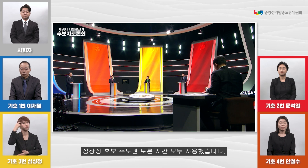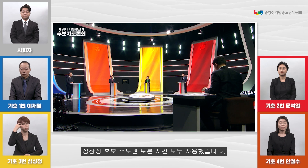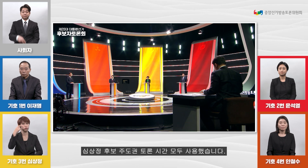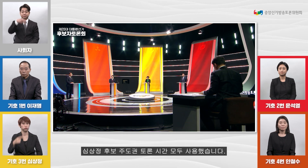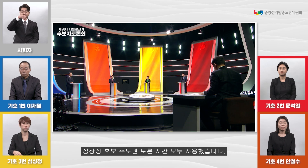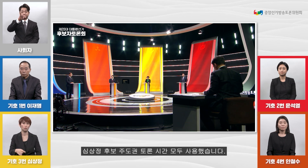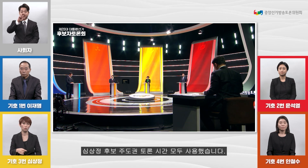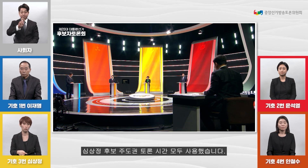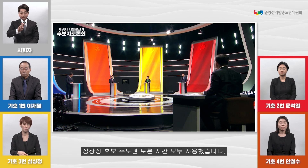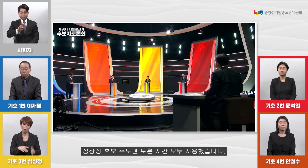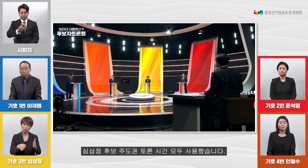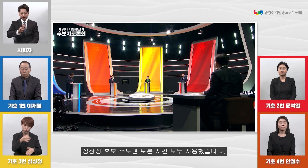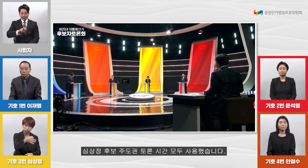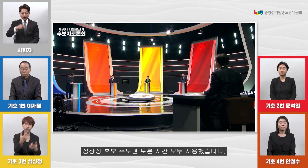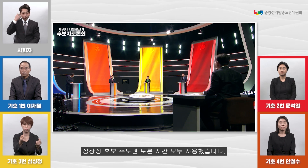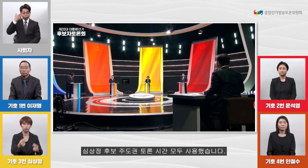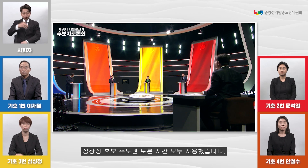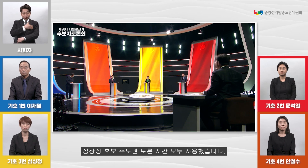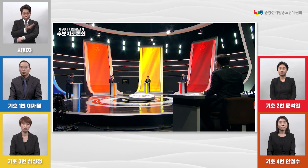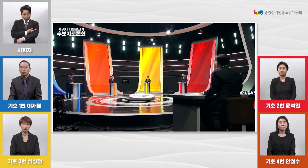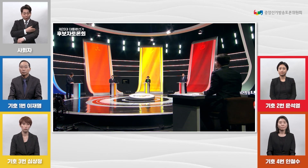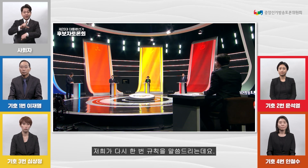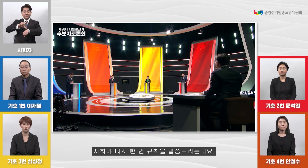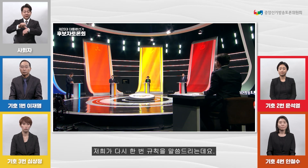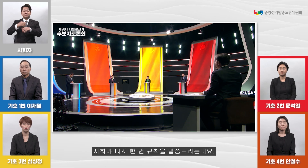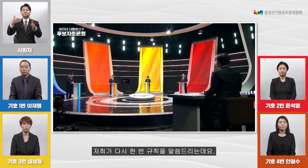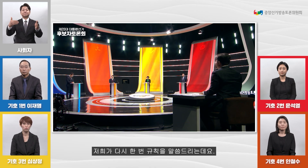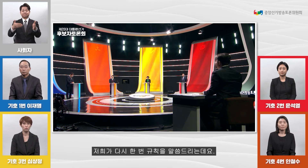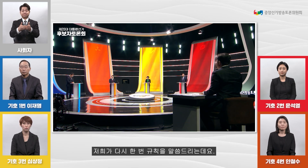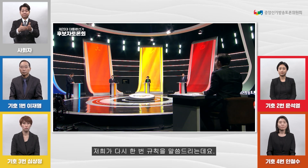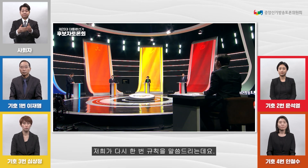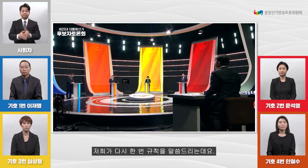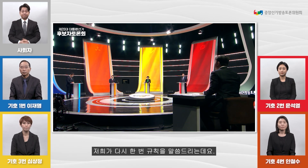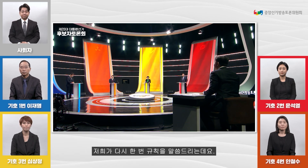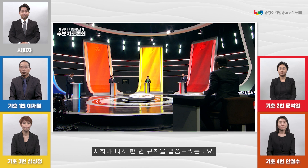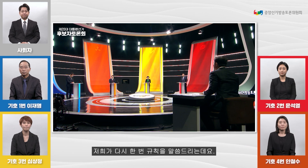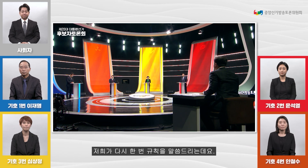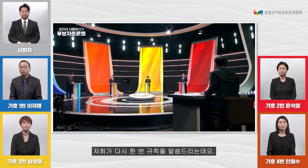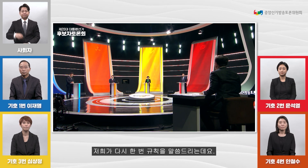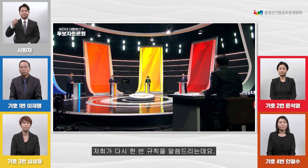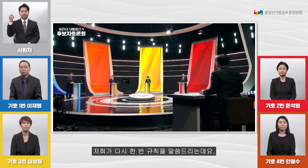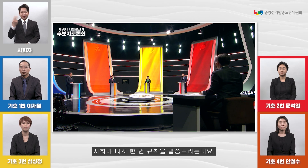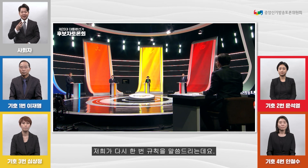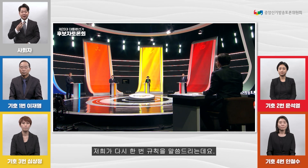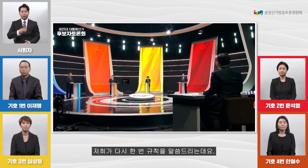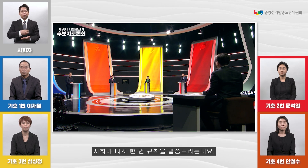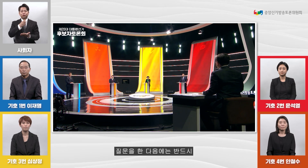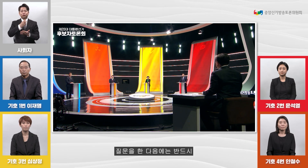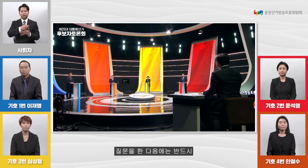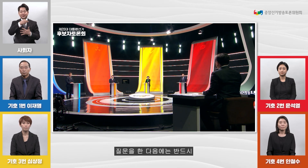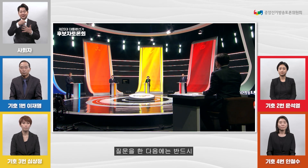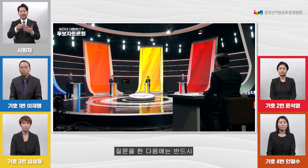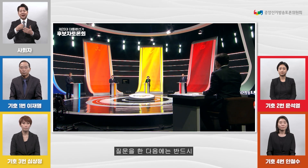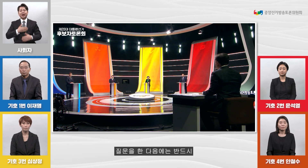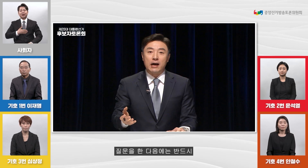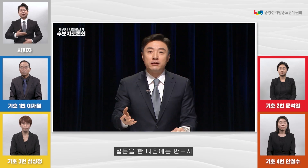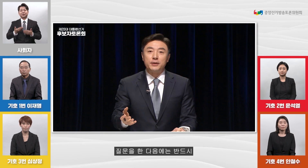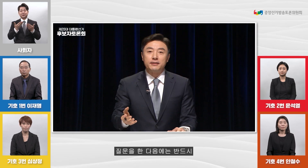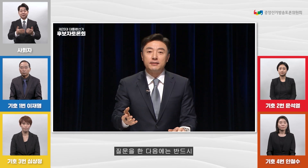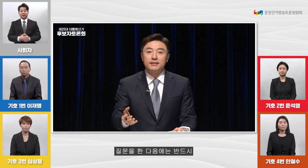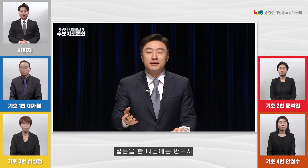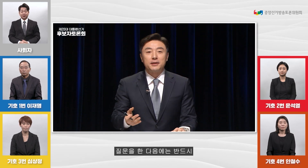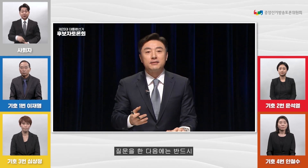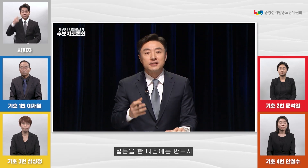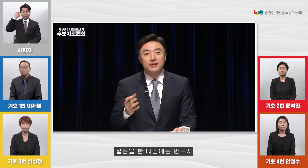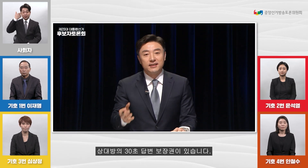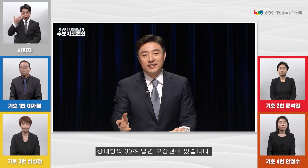심상정 후보 주도권 토론 시간 모두 사용했습니다. 저희가 다시 한번 규칙을 말씀드리는데요. 질문을 한